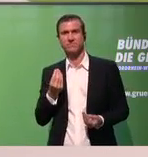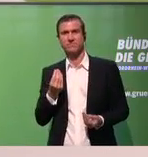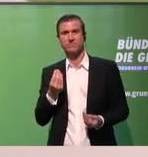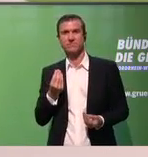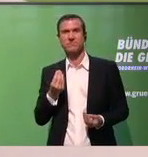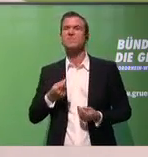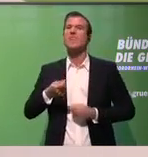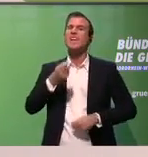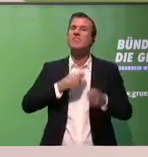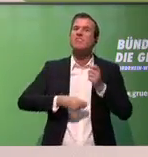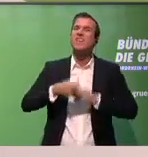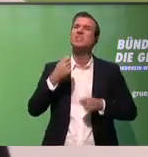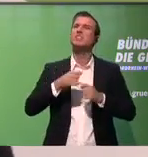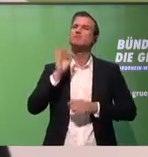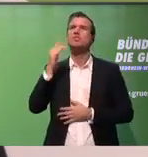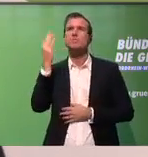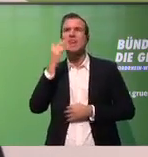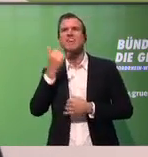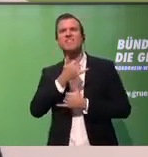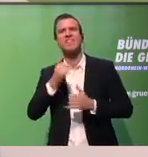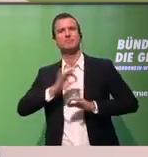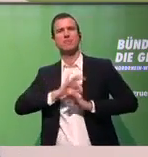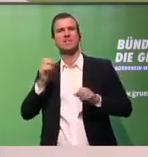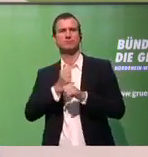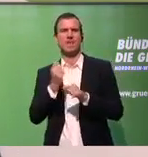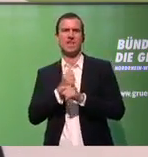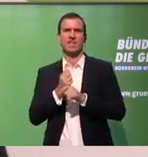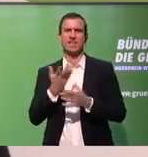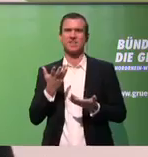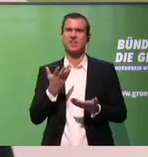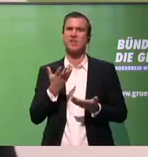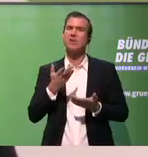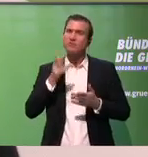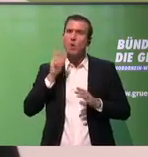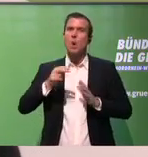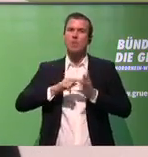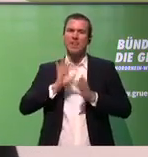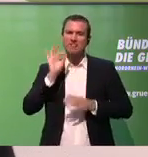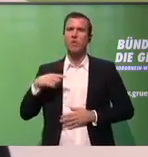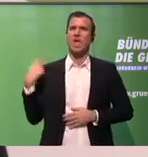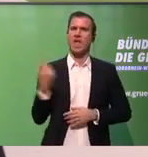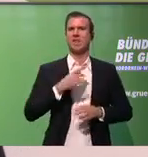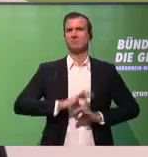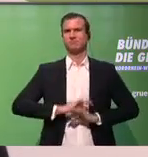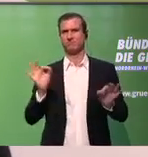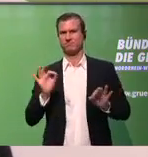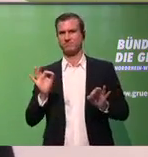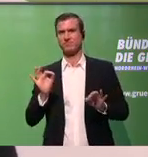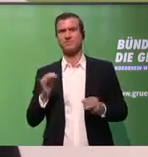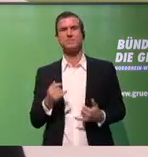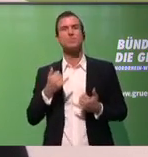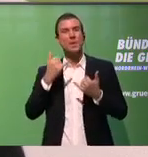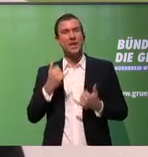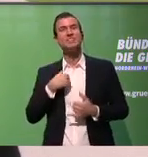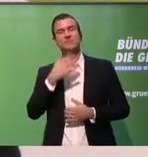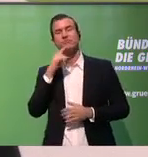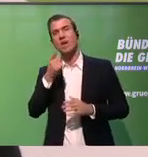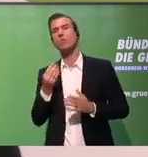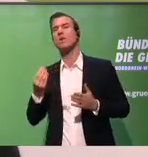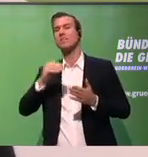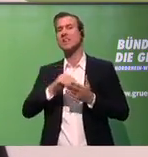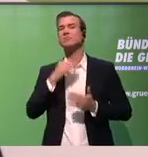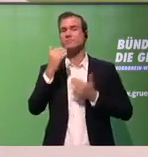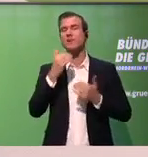ein wirtschaftliches Rezept finden, Vorschläge finden, eine Wirtschaftspolitik, die allen dient. Ich möchte an dieser Stelle auch noch sagen, dass